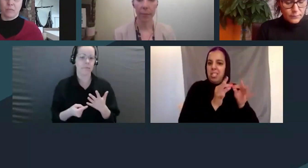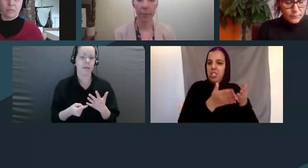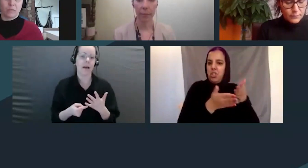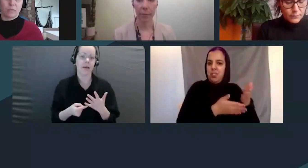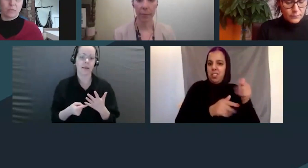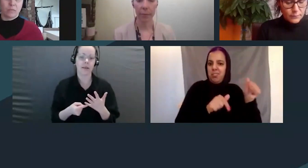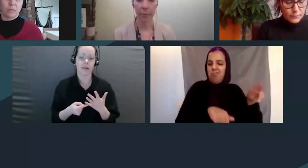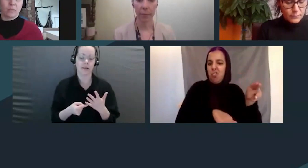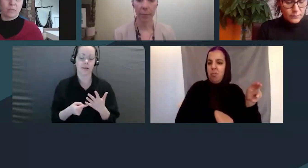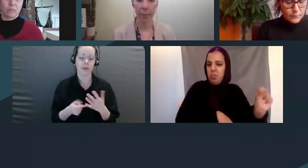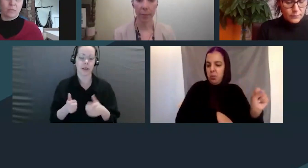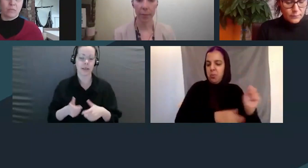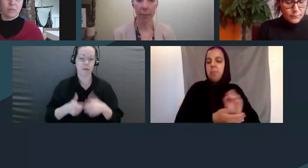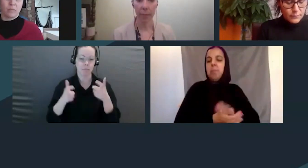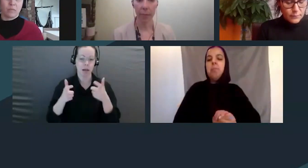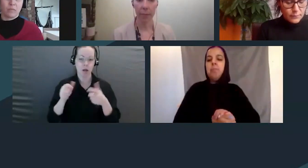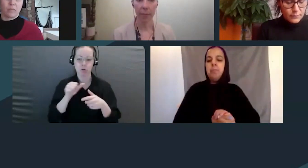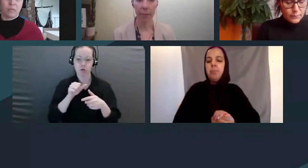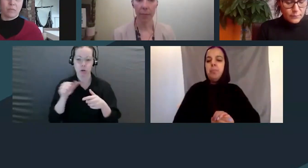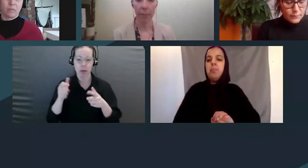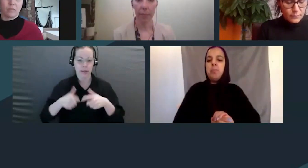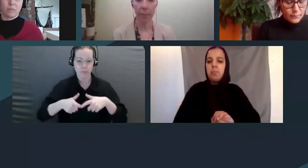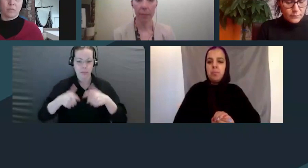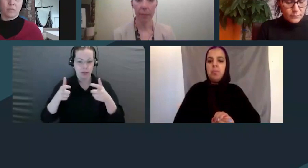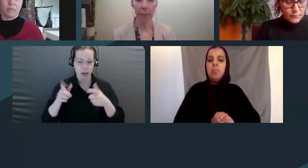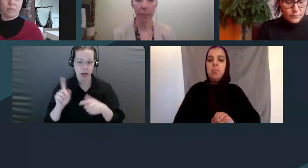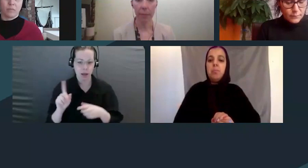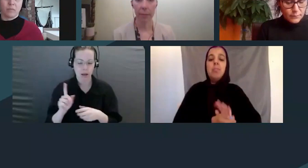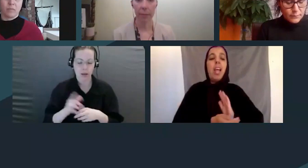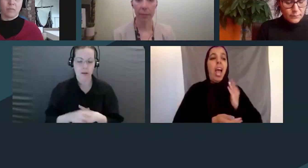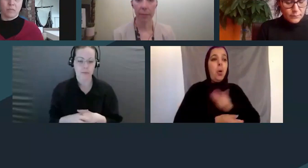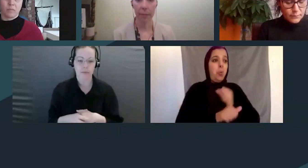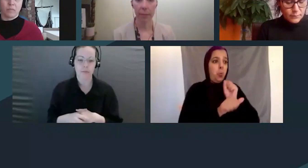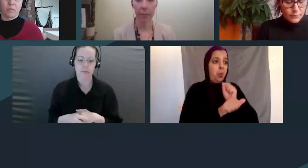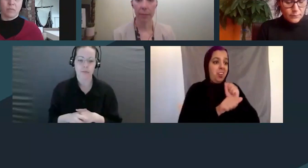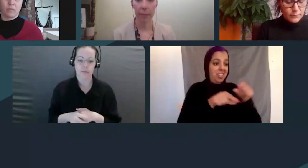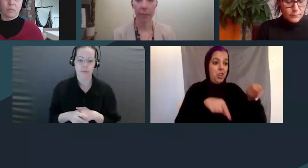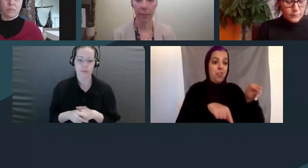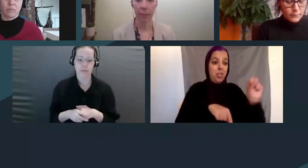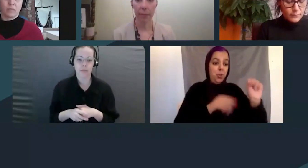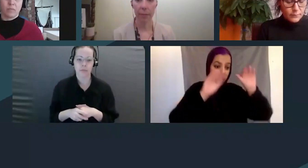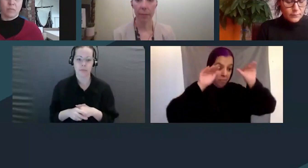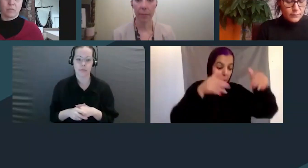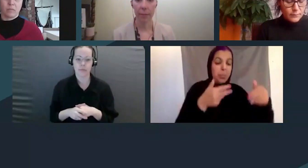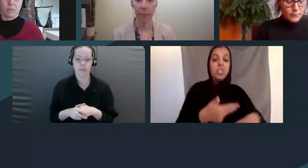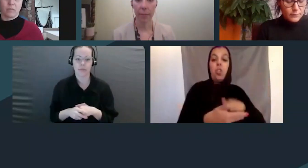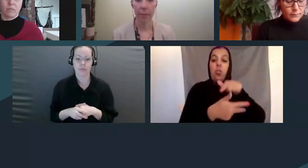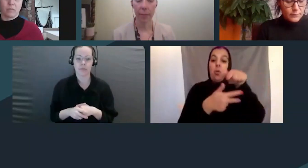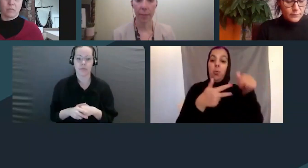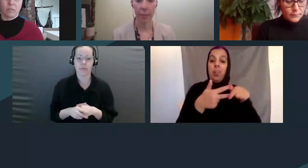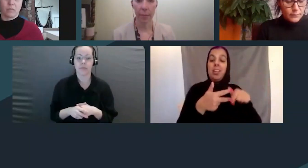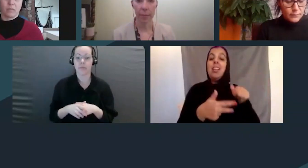Et Latine en Nouvelle-Écosse est axé sur la capacité linguistique